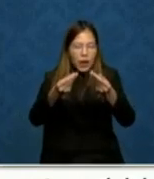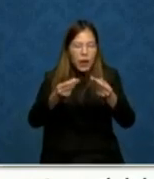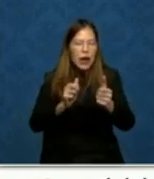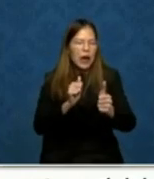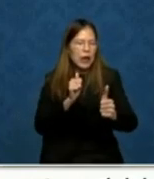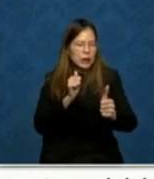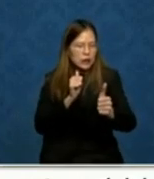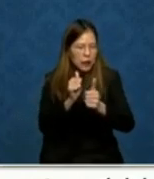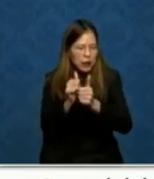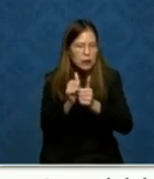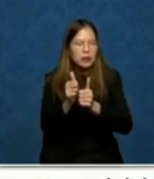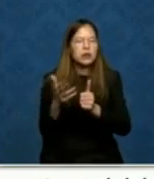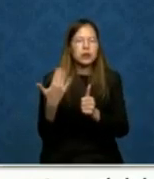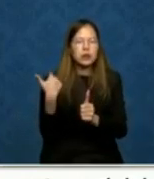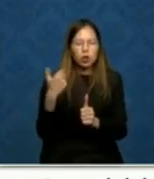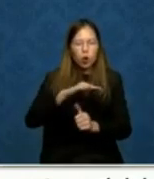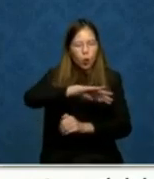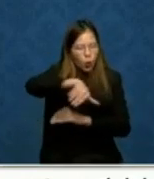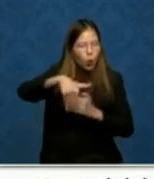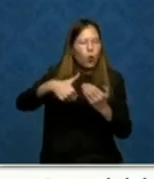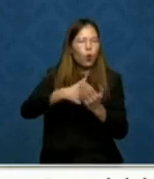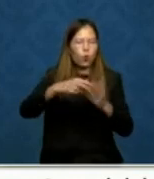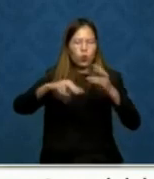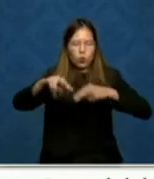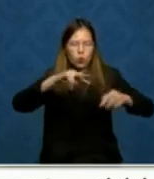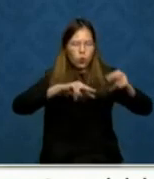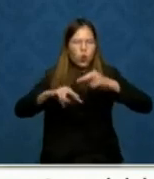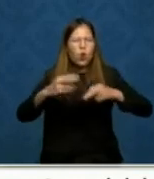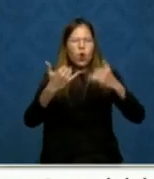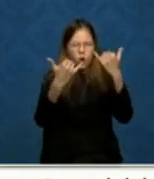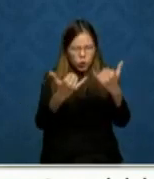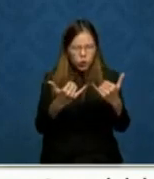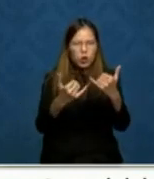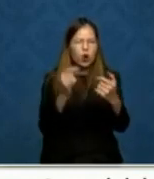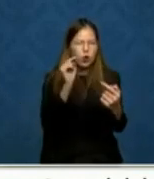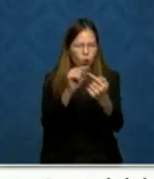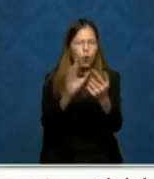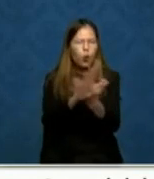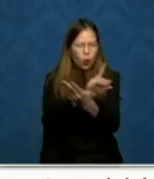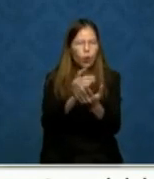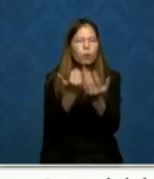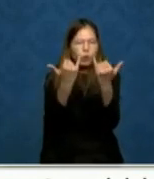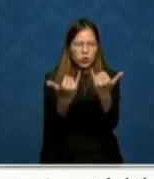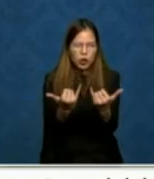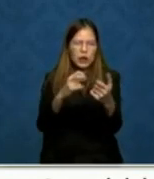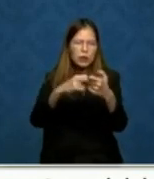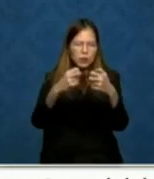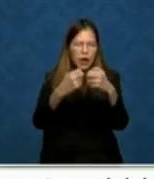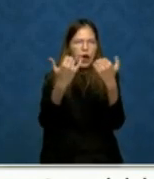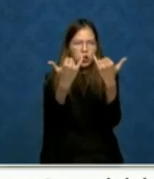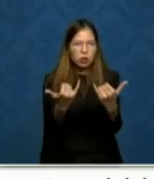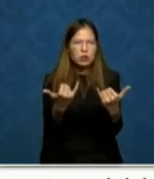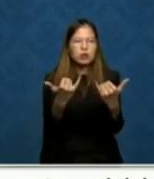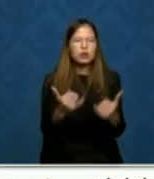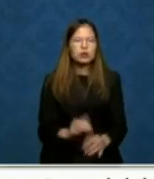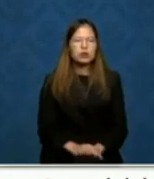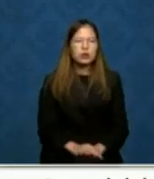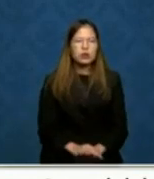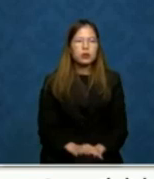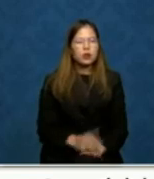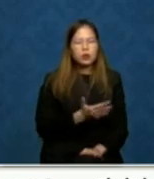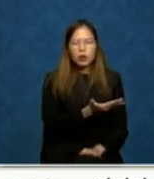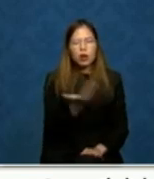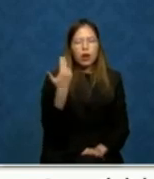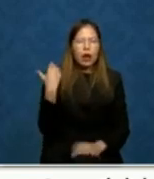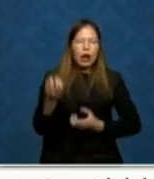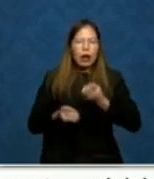ตุการณ์เพื่อให้ครอบคลุมต่อบริบทที่เกิดขึ้นต่อสังคมค่ะท่านประธานคะหลายๆความเห็นของท่านสมาชิกใน